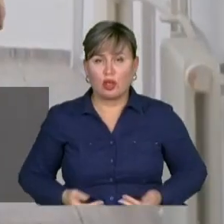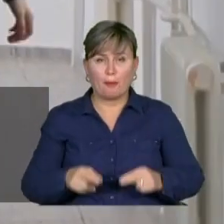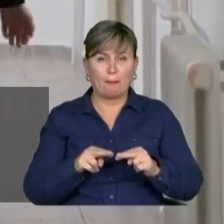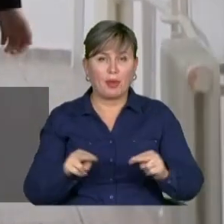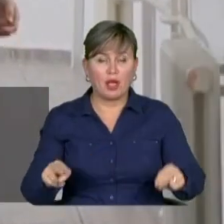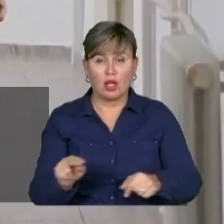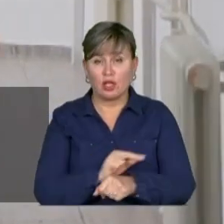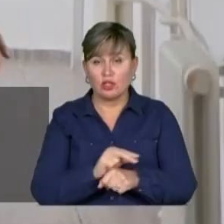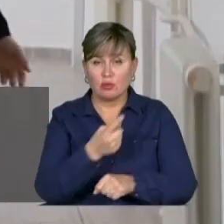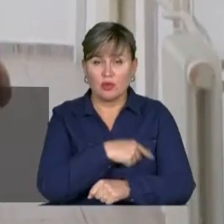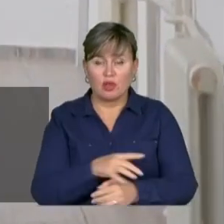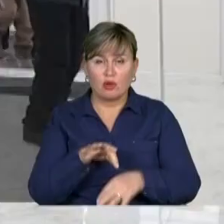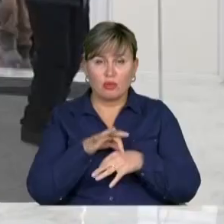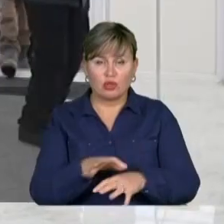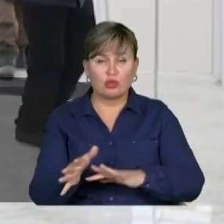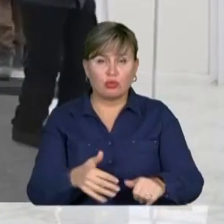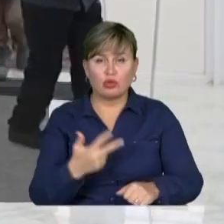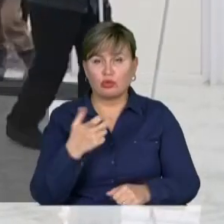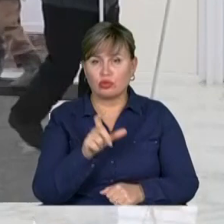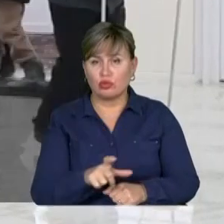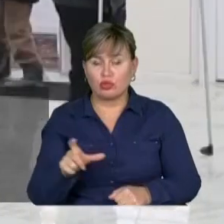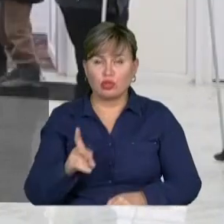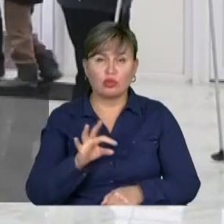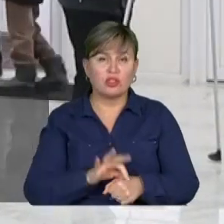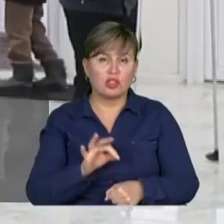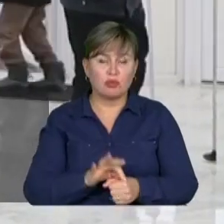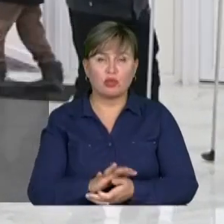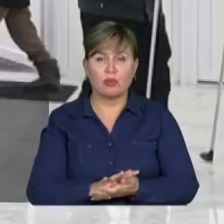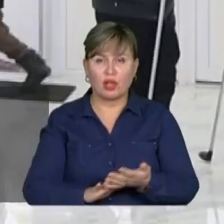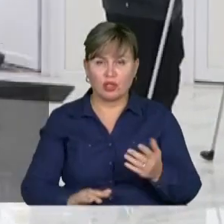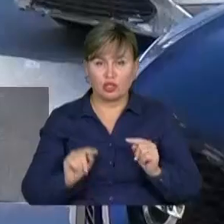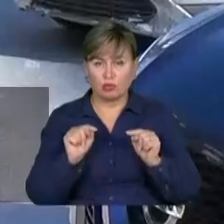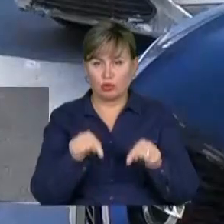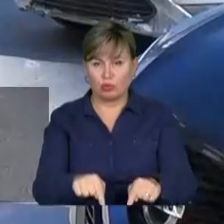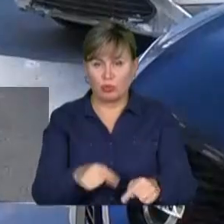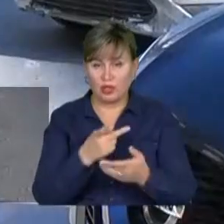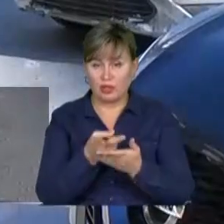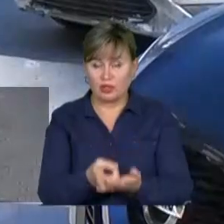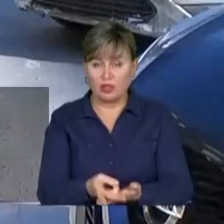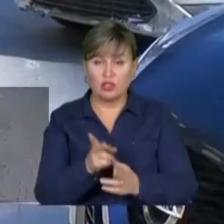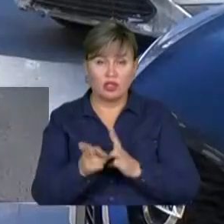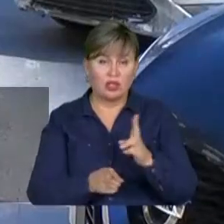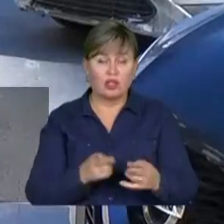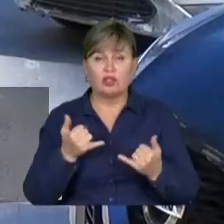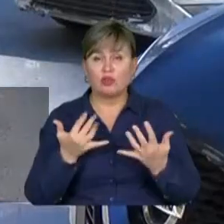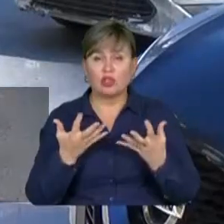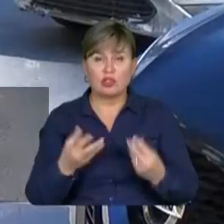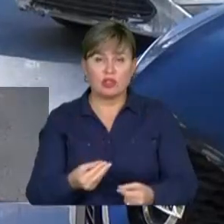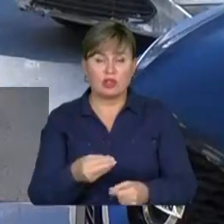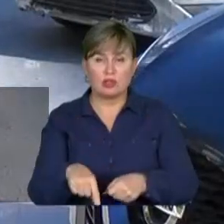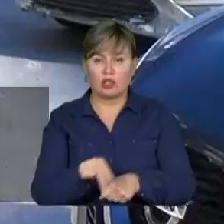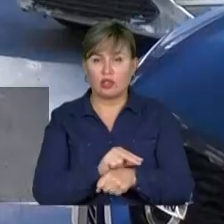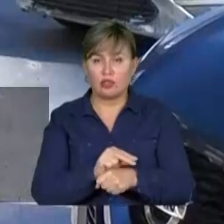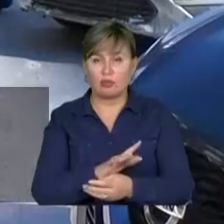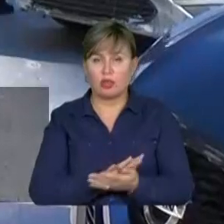Лечение в стационарах прошли больше 300 человек, но заболевшие продолжают поступать. На сегодняшний день стационарное лечение получает